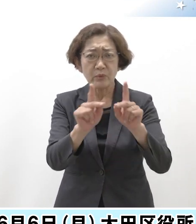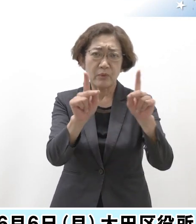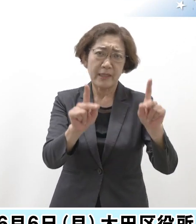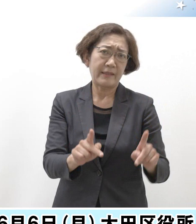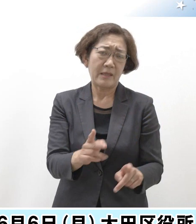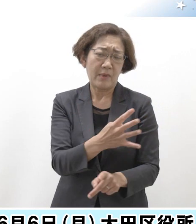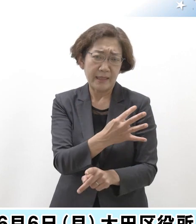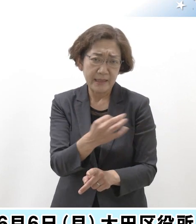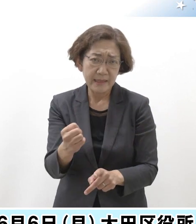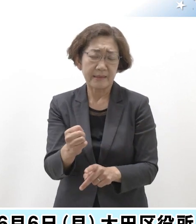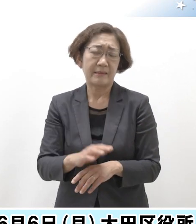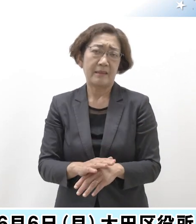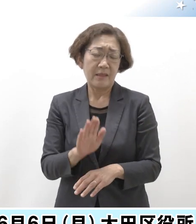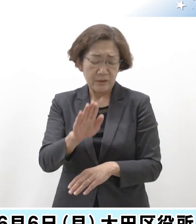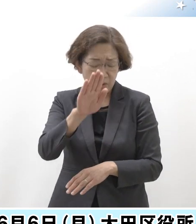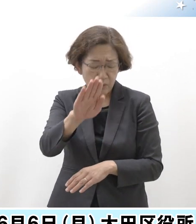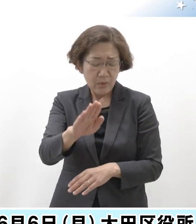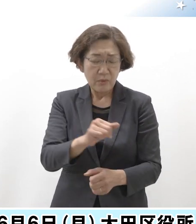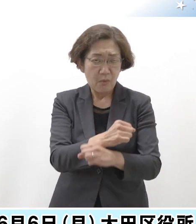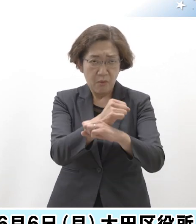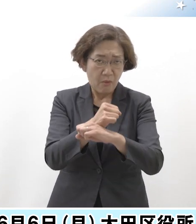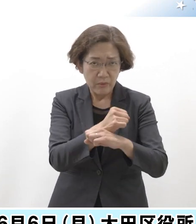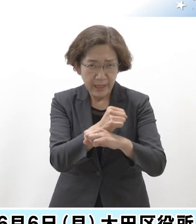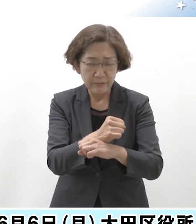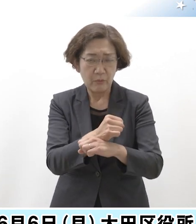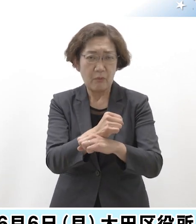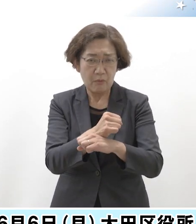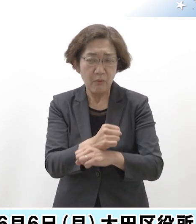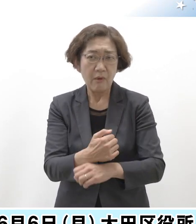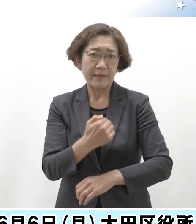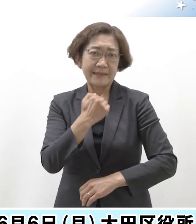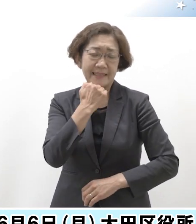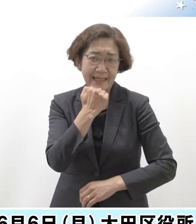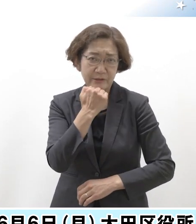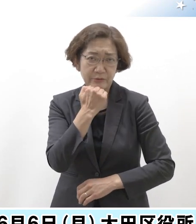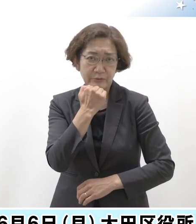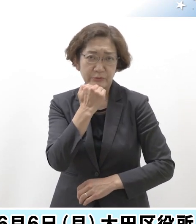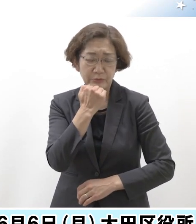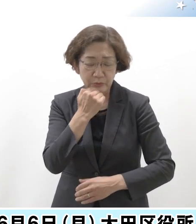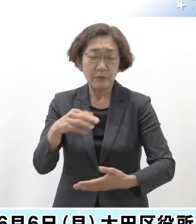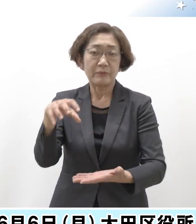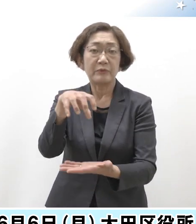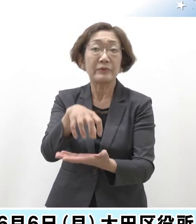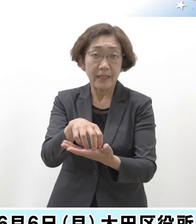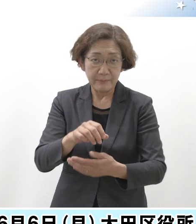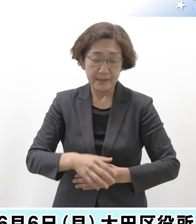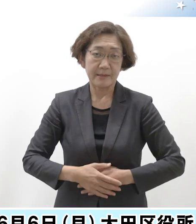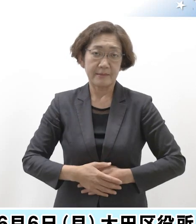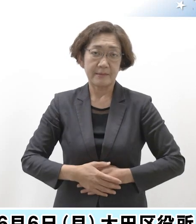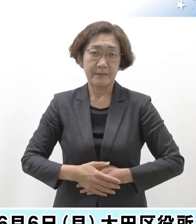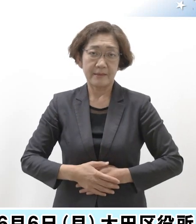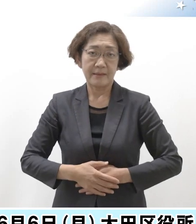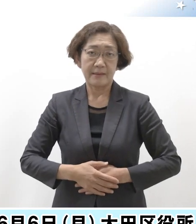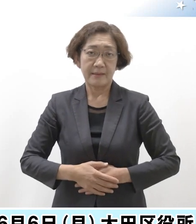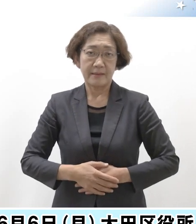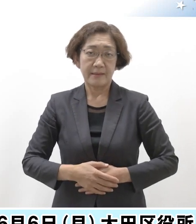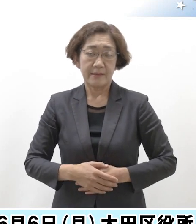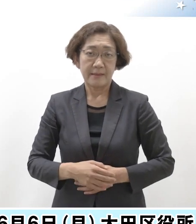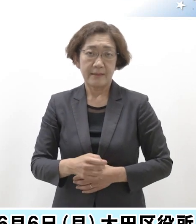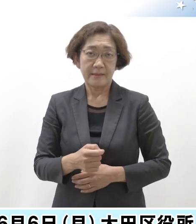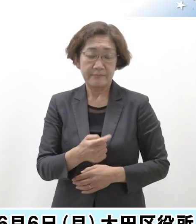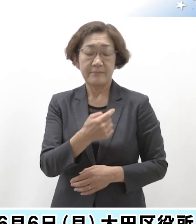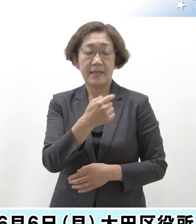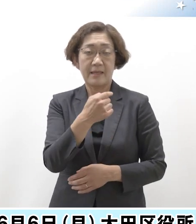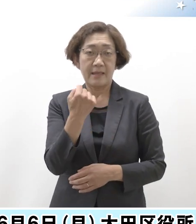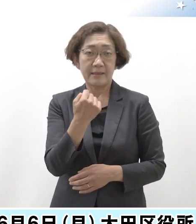検討が行われることを期待とあり、この京急蒲田から先の整備を2期整備と